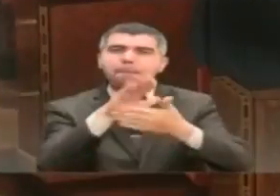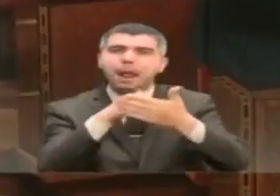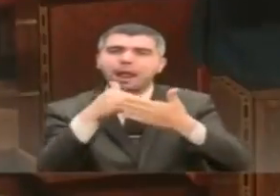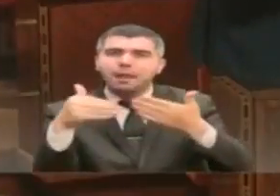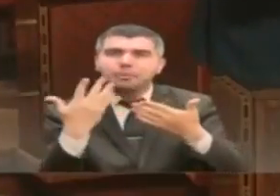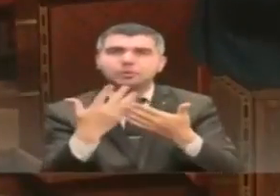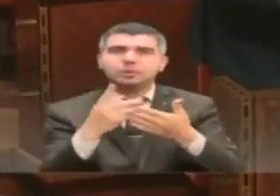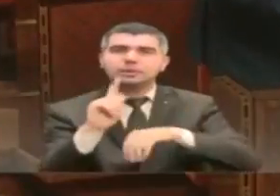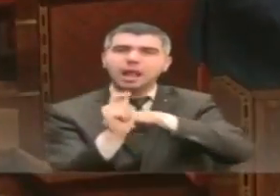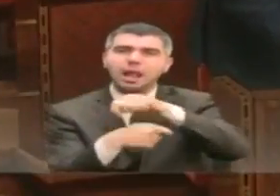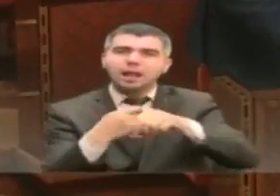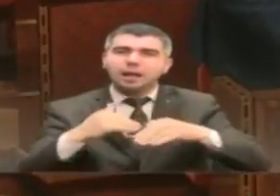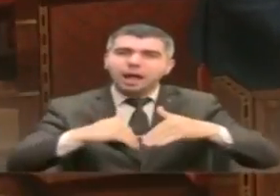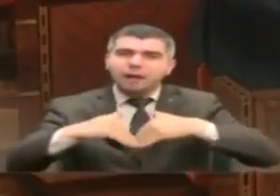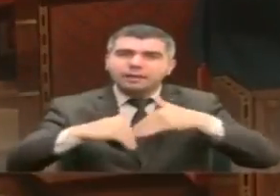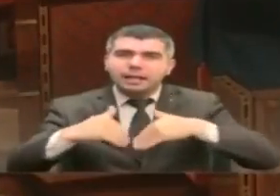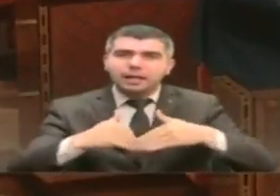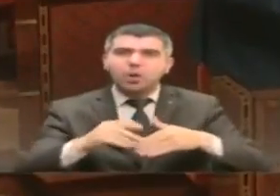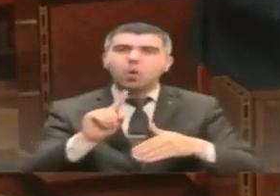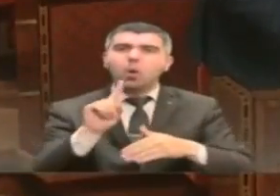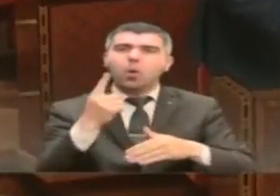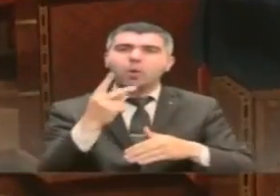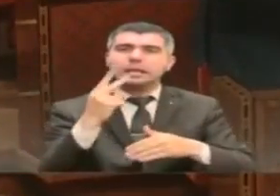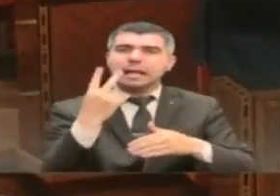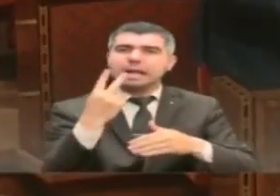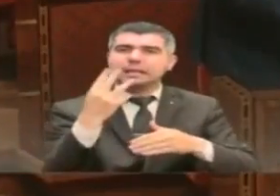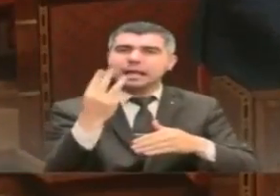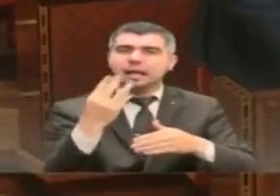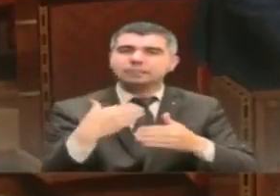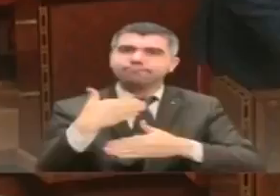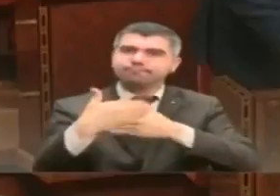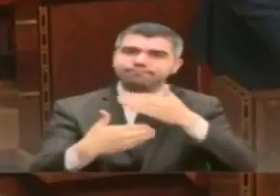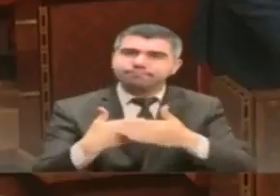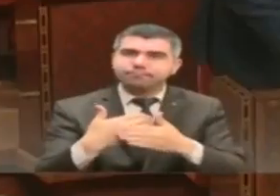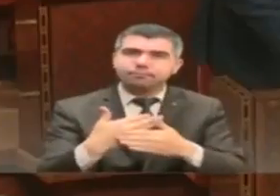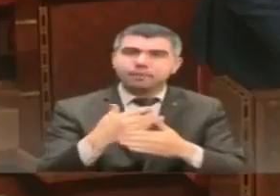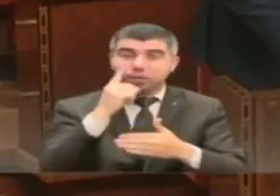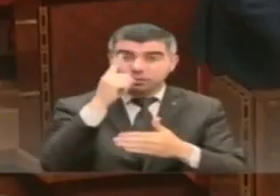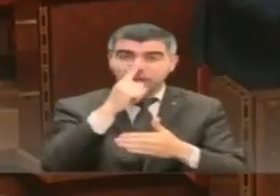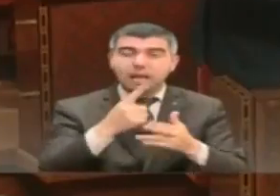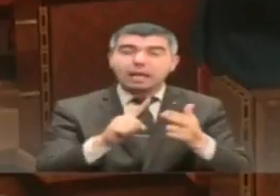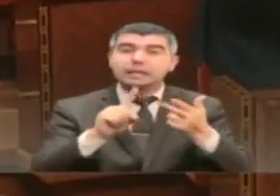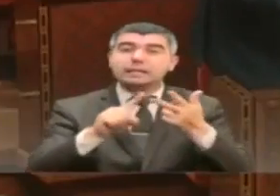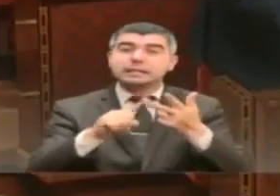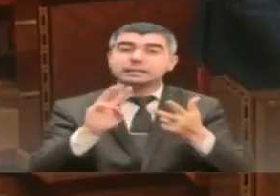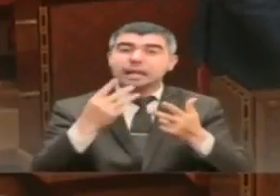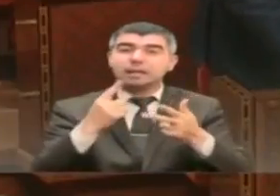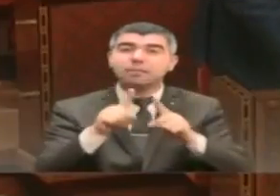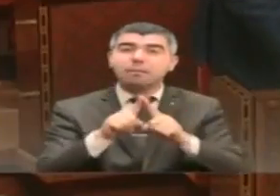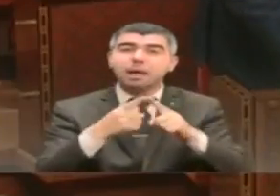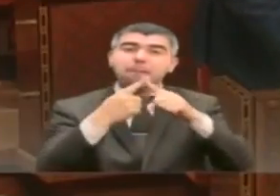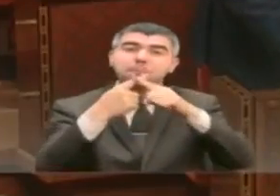القروية، دار الطرق القروية البرنامج الأول ثم البرنامج الثاني ثم هناك البرنامج الترابي، وهذه كلها خصصت